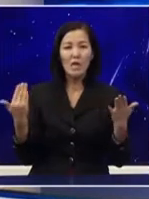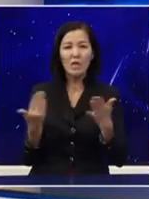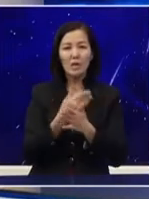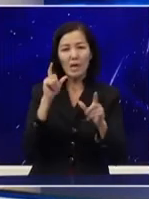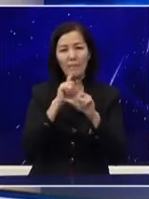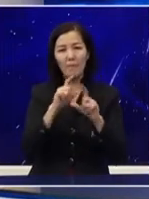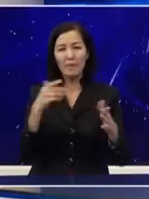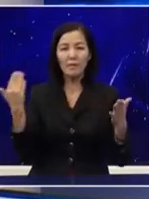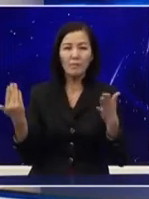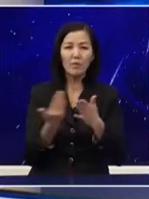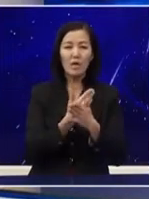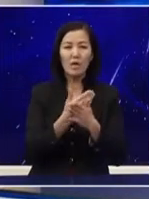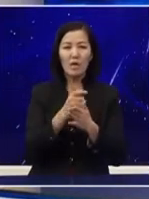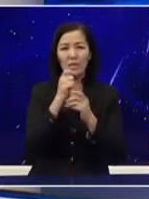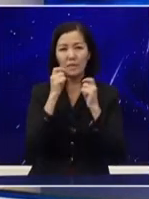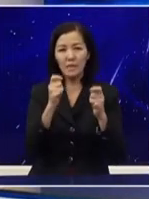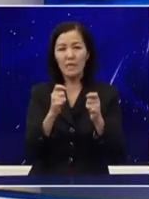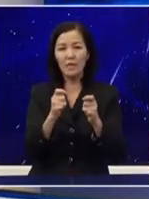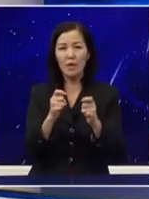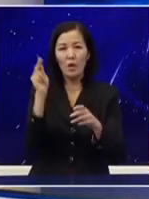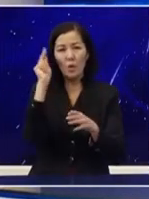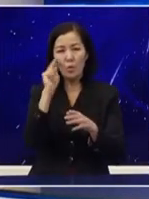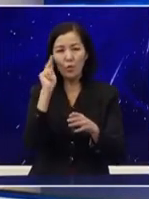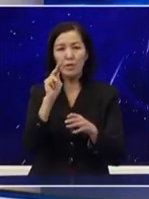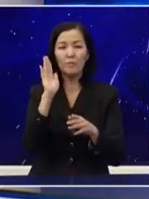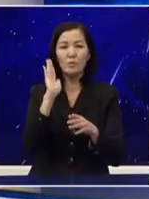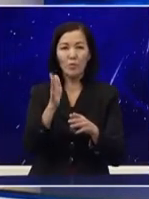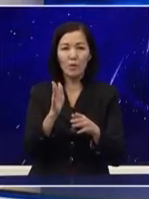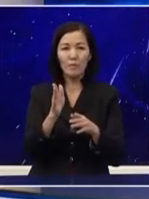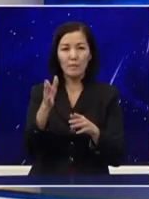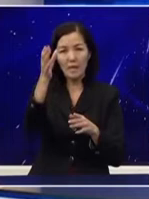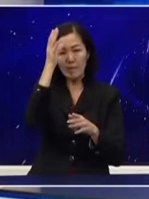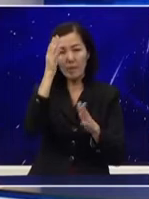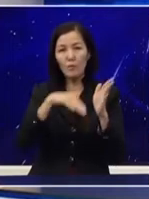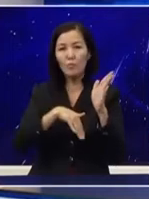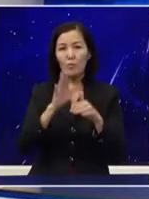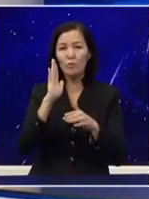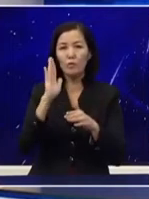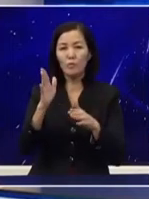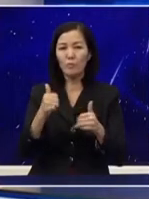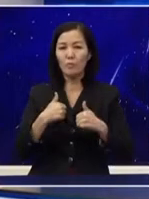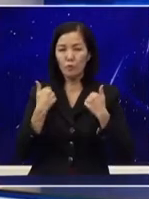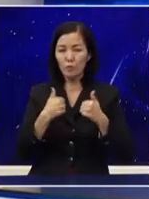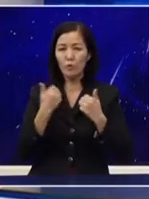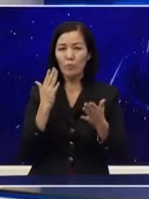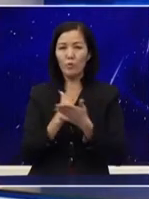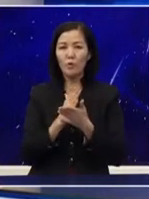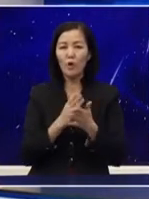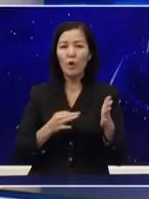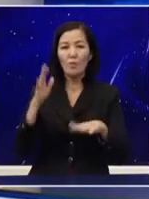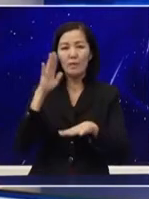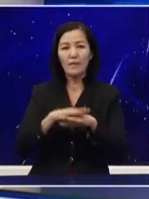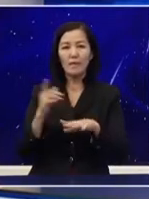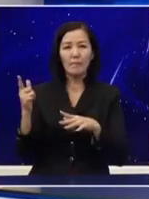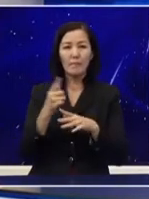баршасына жаңа серпіліс сыйлаған. Оқытамыз, оқимыз, қайткенде де білім сапасын көтереміз деп құлшынып отыр. Қуаныштарын облыс